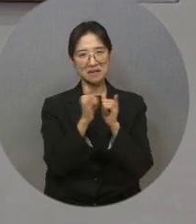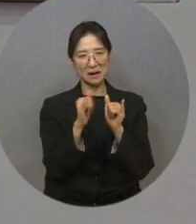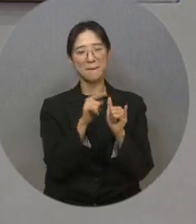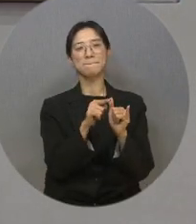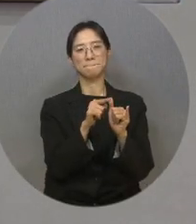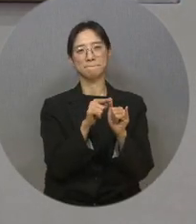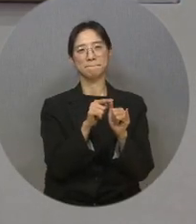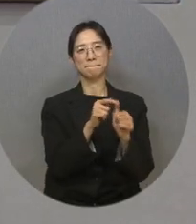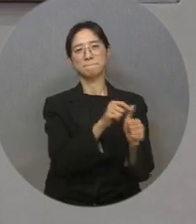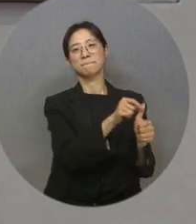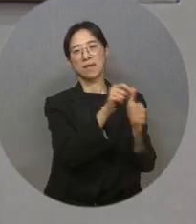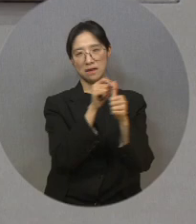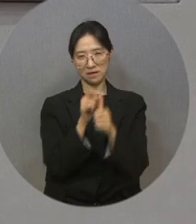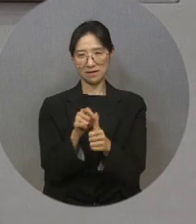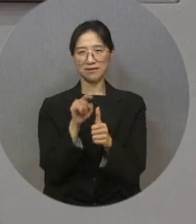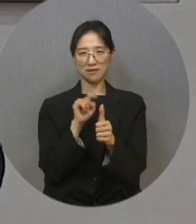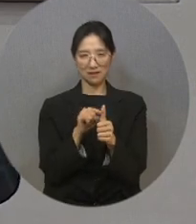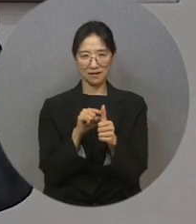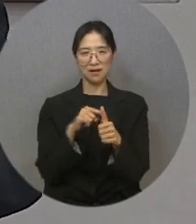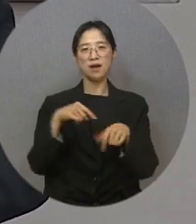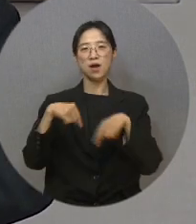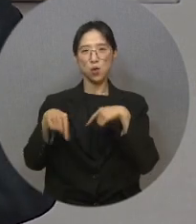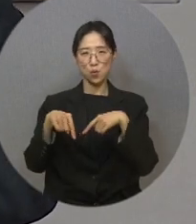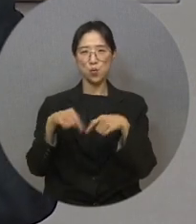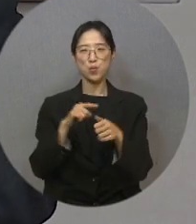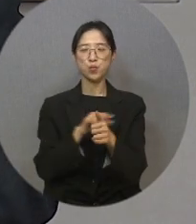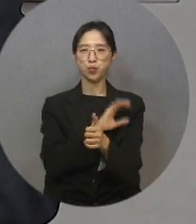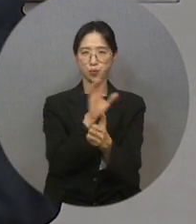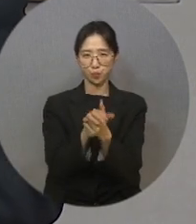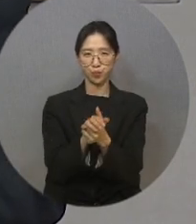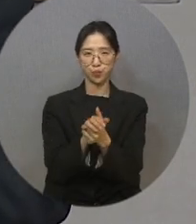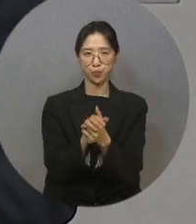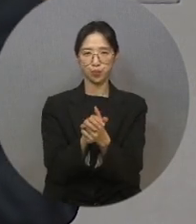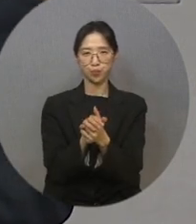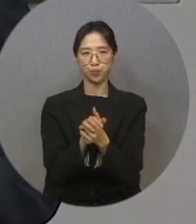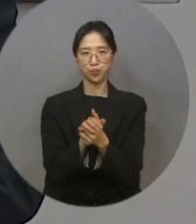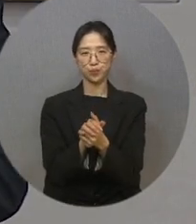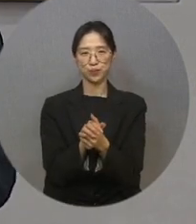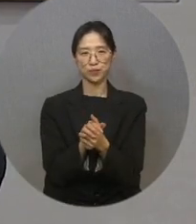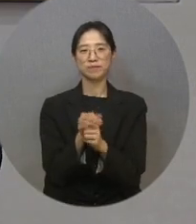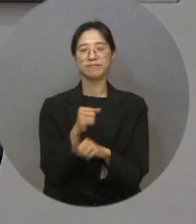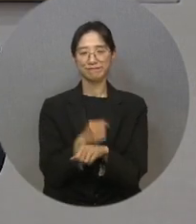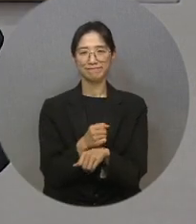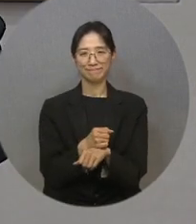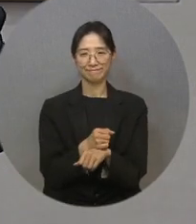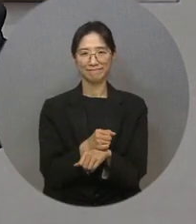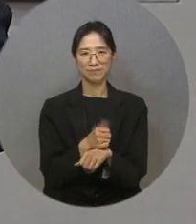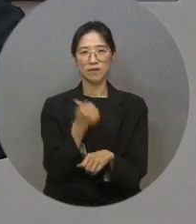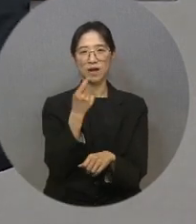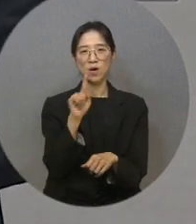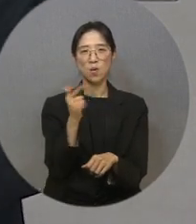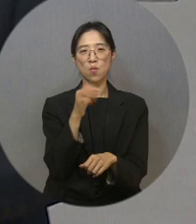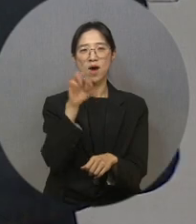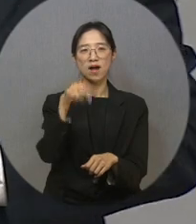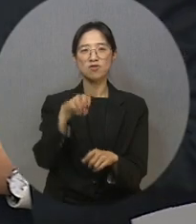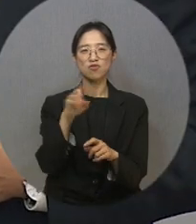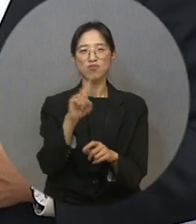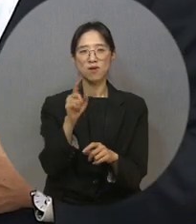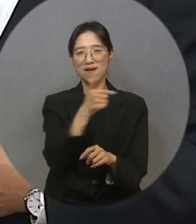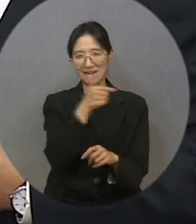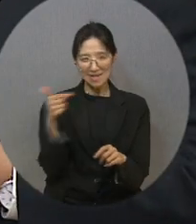전혀 다른 제3의 인물을 그 천자로 환웅으로 선택하는 환웅이라는 것은